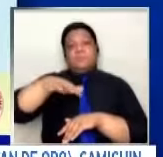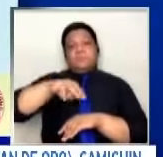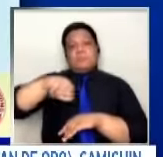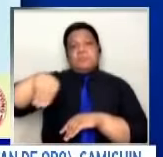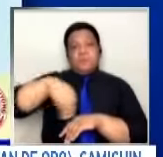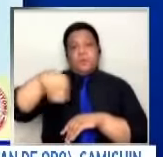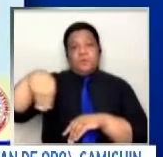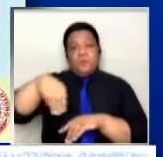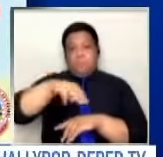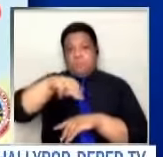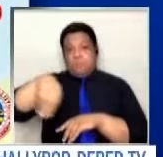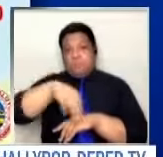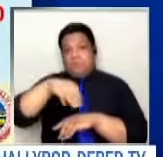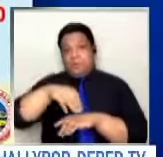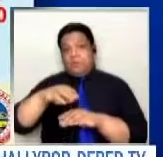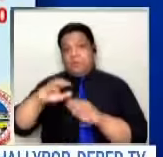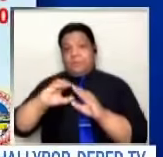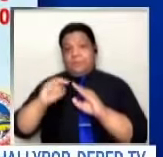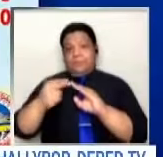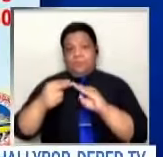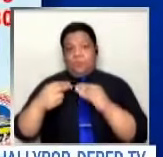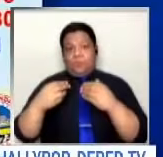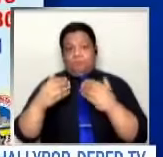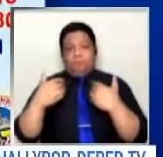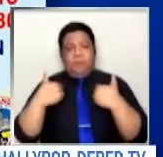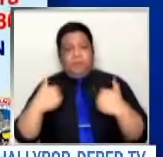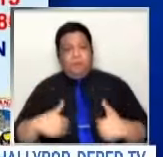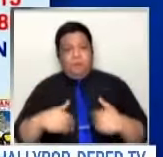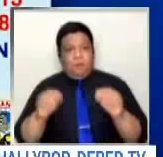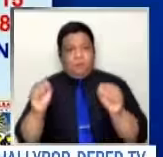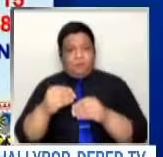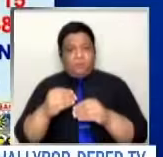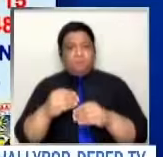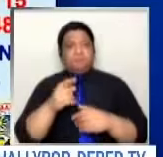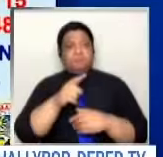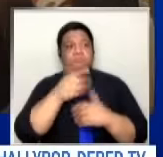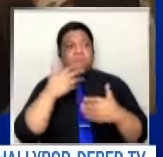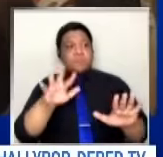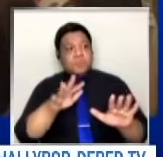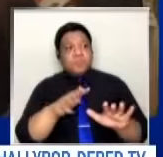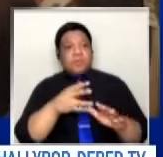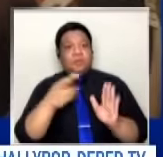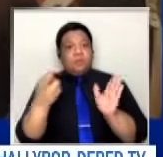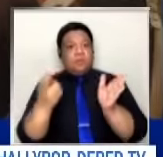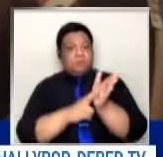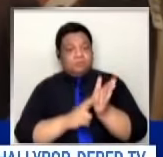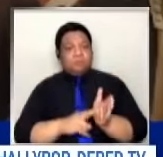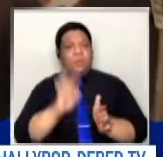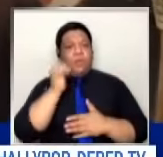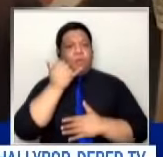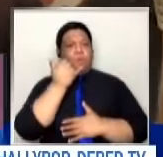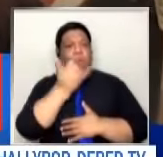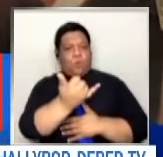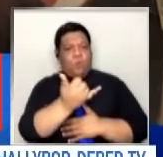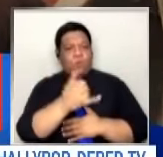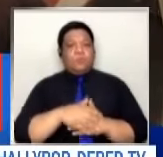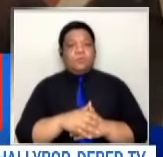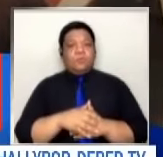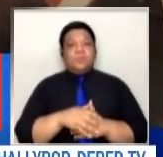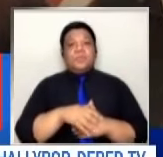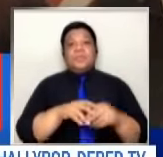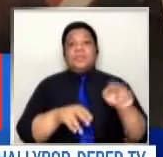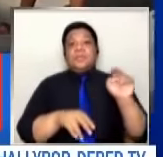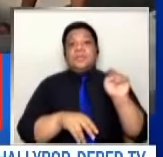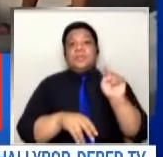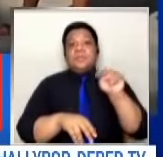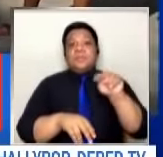ang mga senior citizen na nagrehistro sa MandaVax. Sa Navotas, pinayagan lumabas ng bahay ang mga senior citizen para magpabakuna